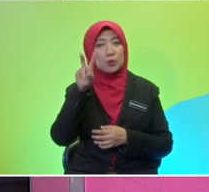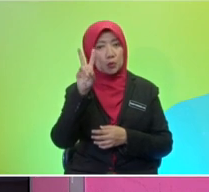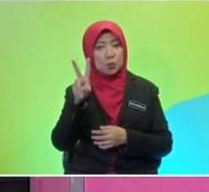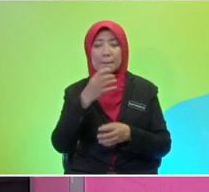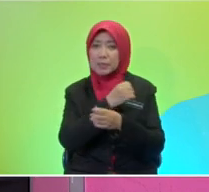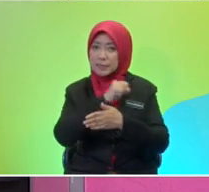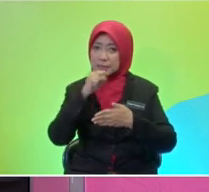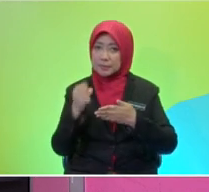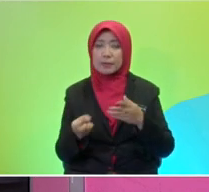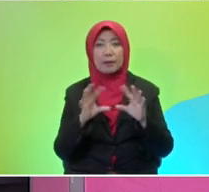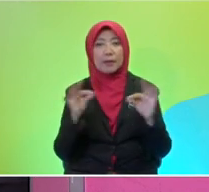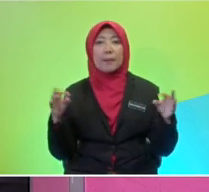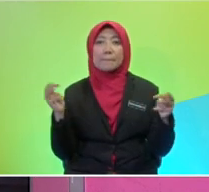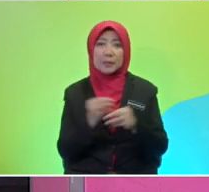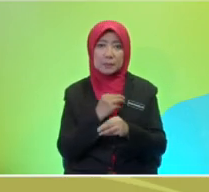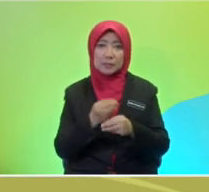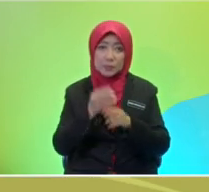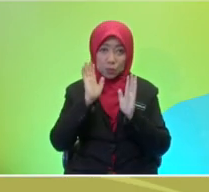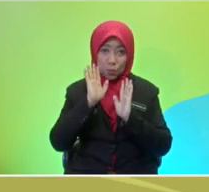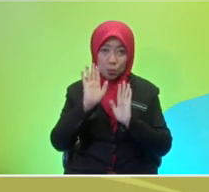menyelesaikan ayat matematika